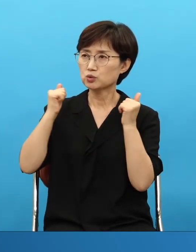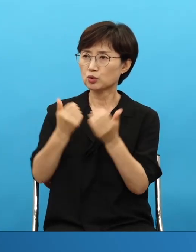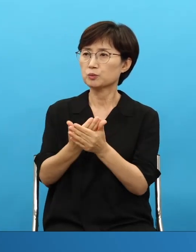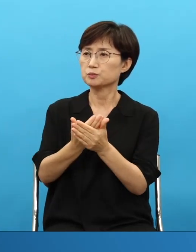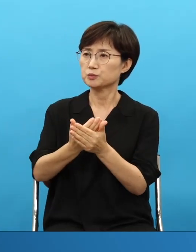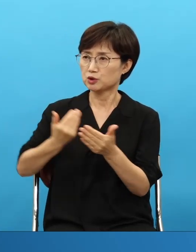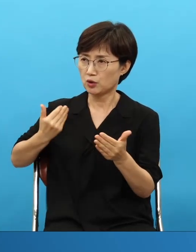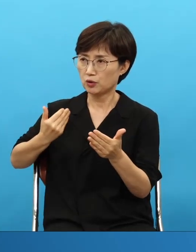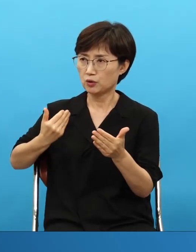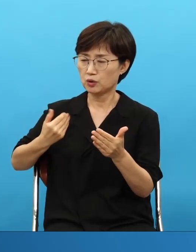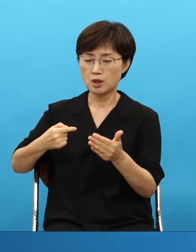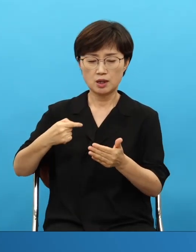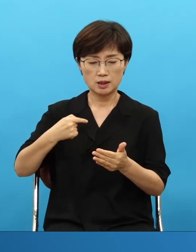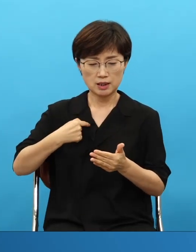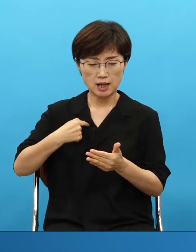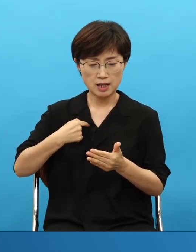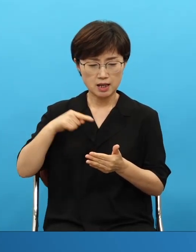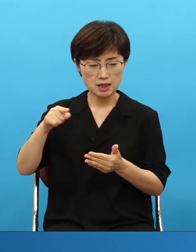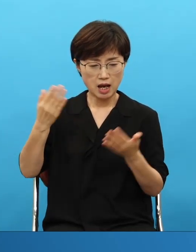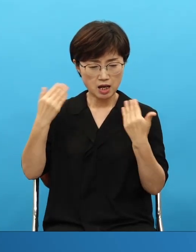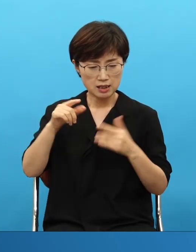답 내야죠.